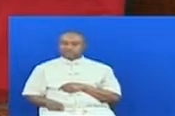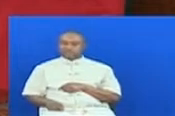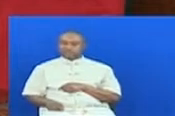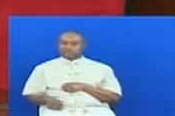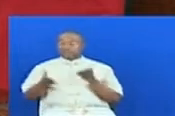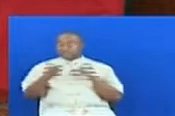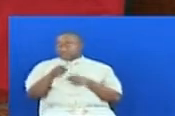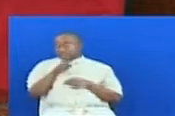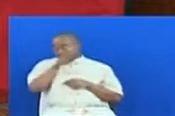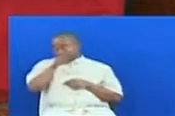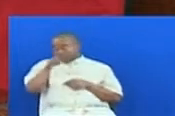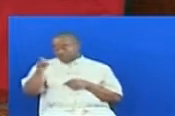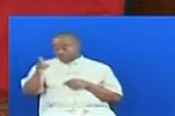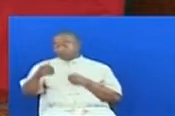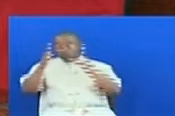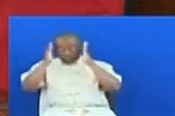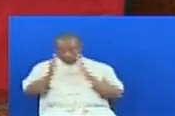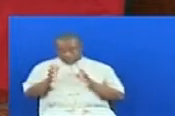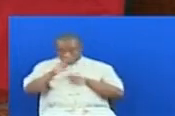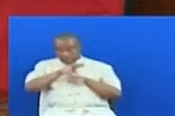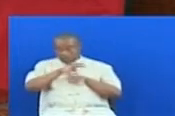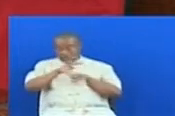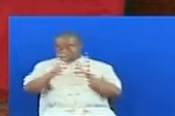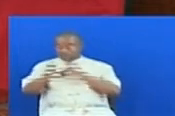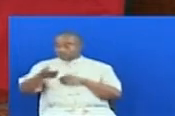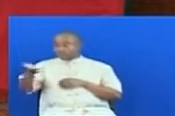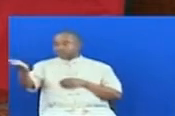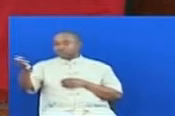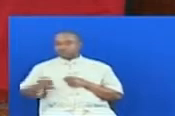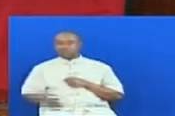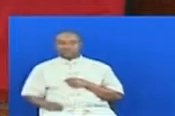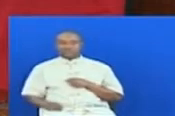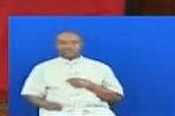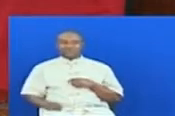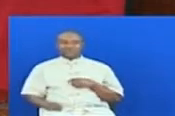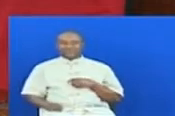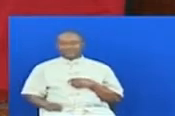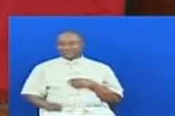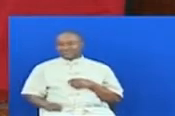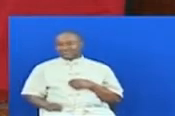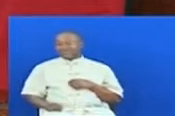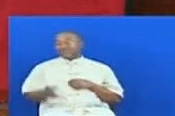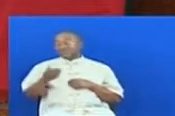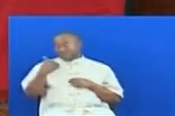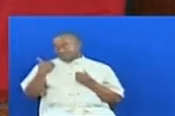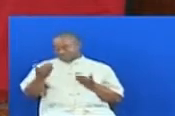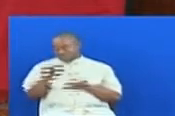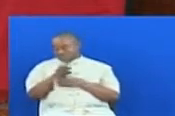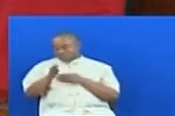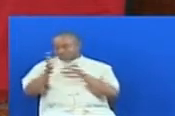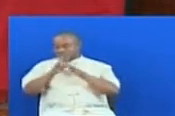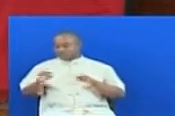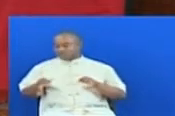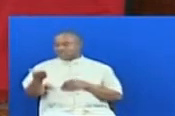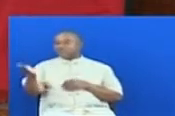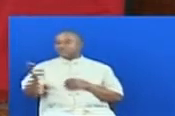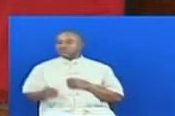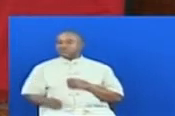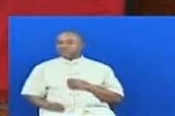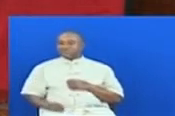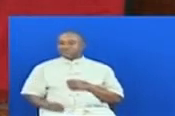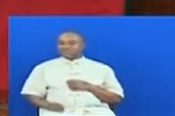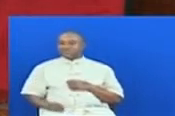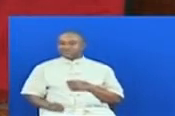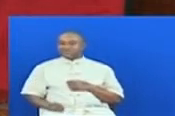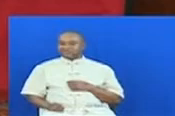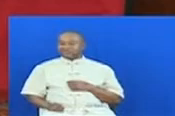ndio ambayo Mheshimiwa Naibu Spika niliona niachangie kwenye hii, kwenye kuboresha hii hotuba